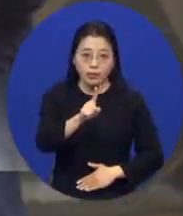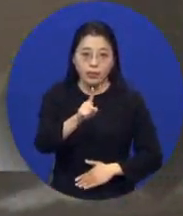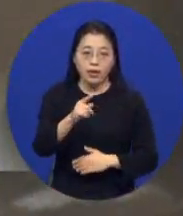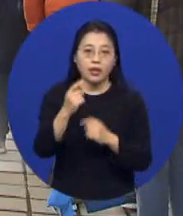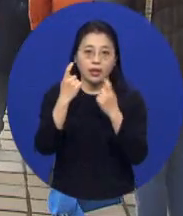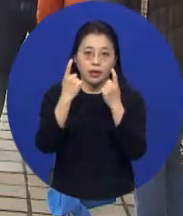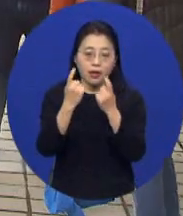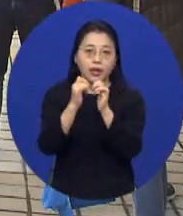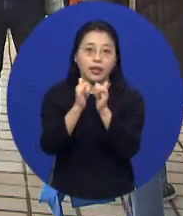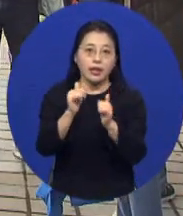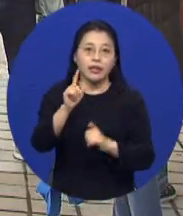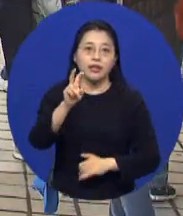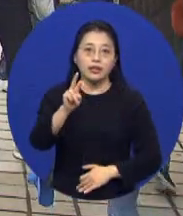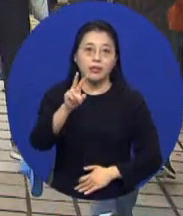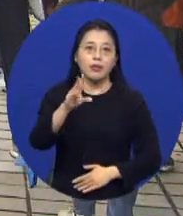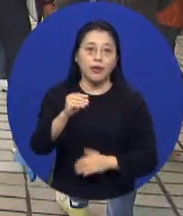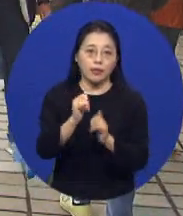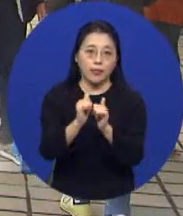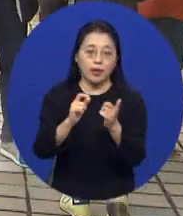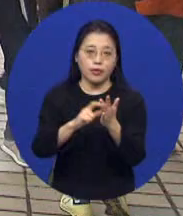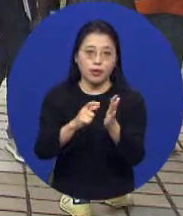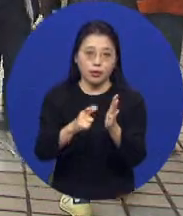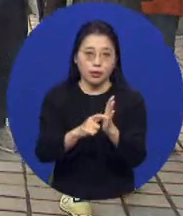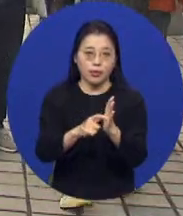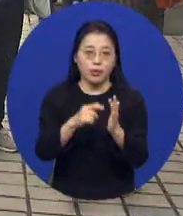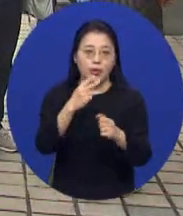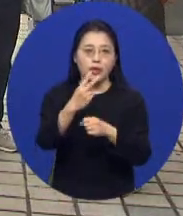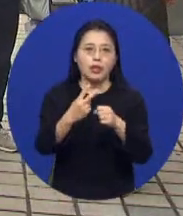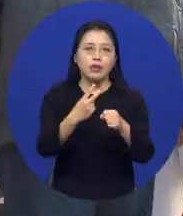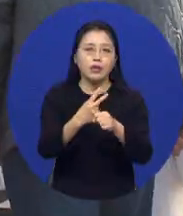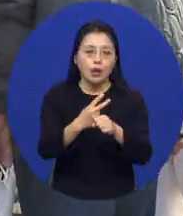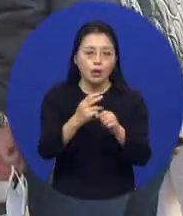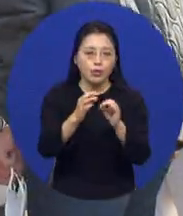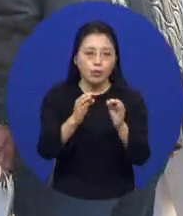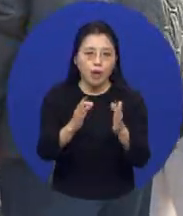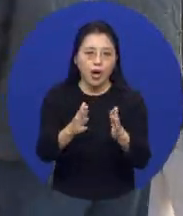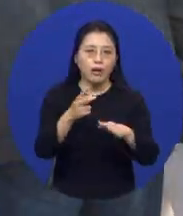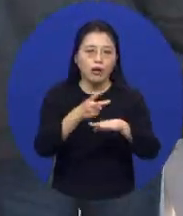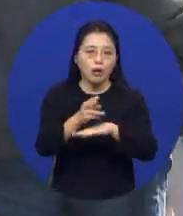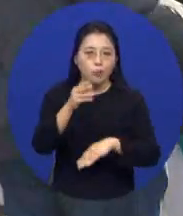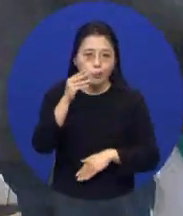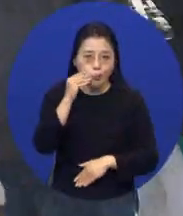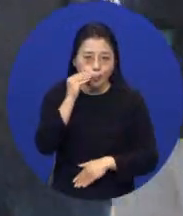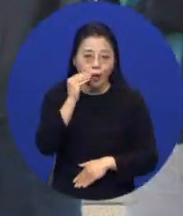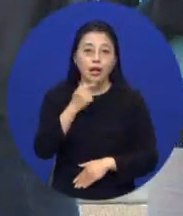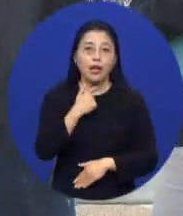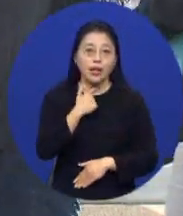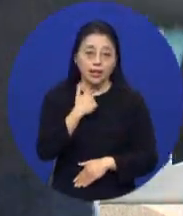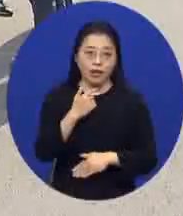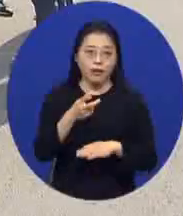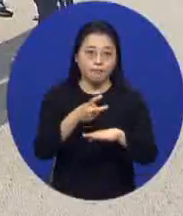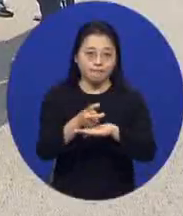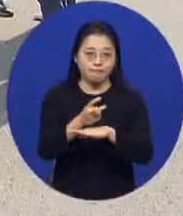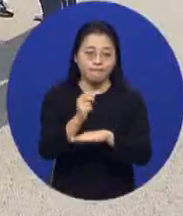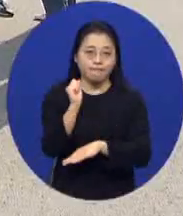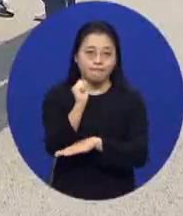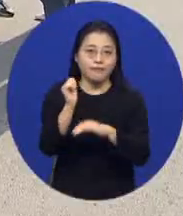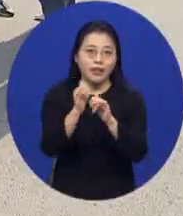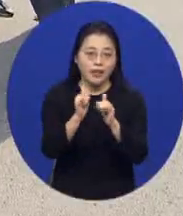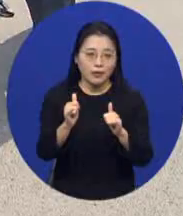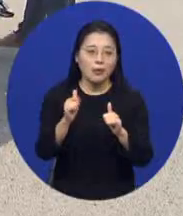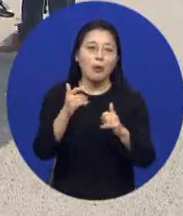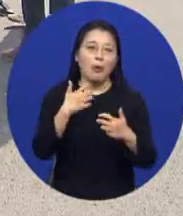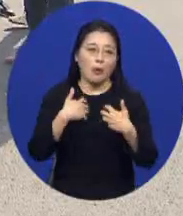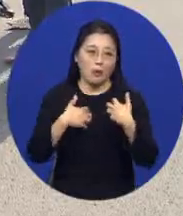제주를 찾을 예정입니다 2년 넘게 빈 버스를 세워 놓아야만 했던 기사들도 반갑긴 마찬가지입니다